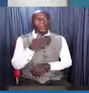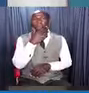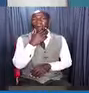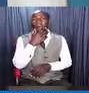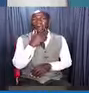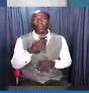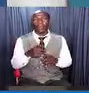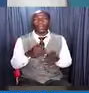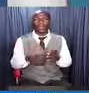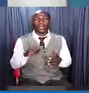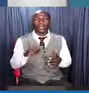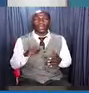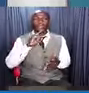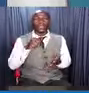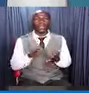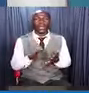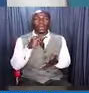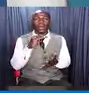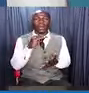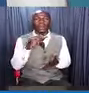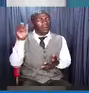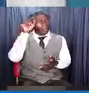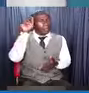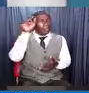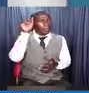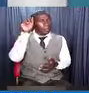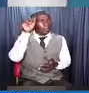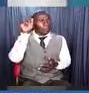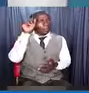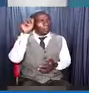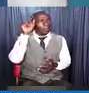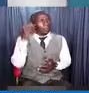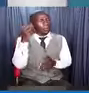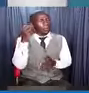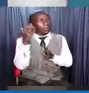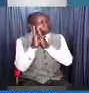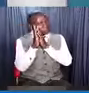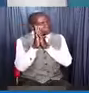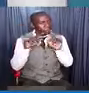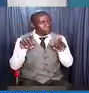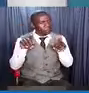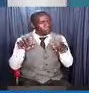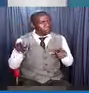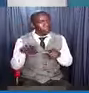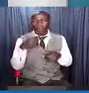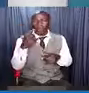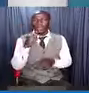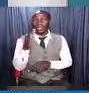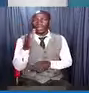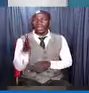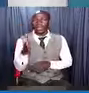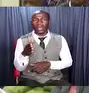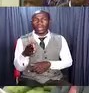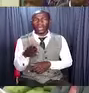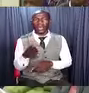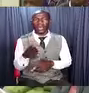vipi? Anasema eh. Okay, what is it? Niko hali mbaya, kichwa. I'm in a very bad condition. Niko kitandani. I'm even in bed. Na uko na nani hapo? So whom are you with?